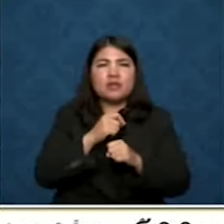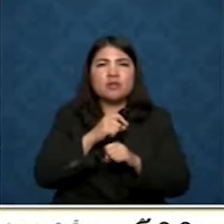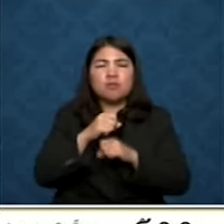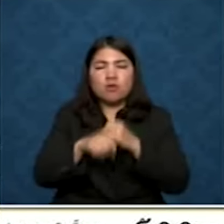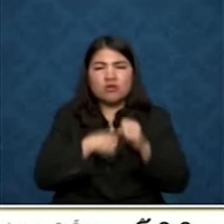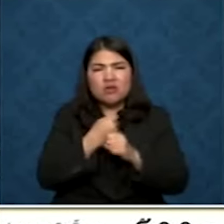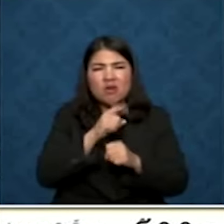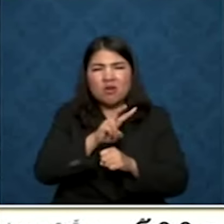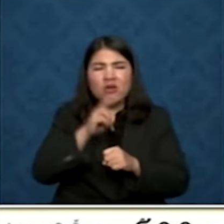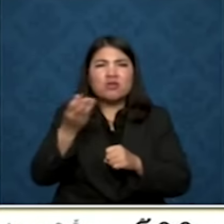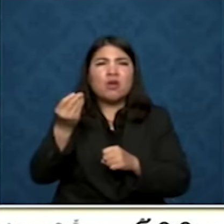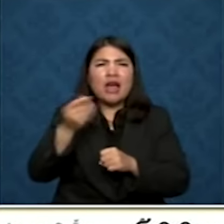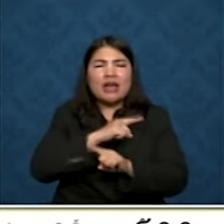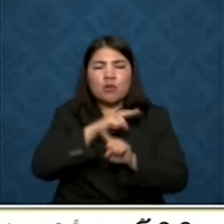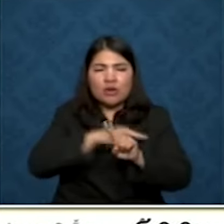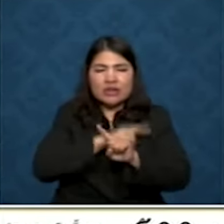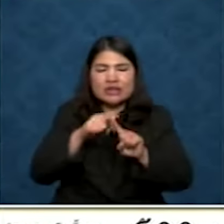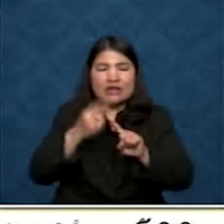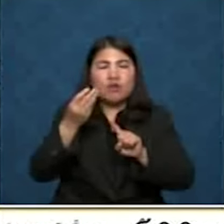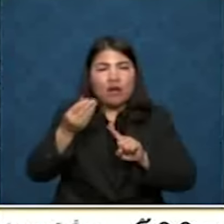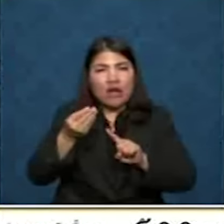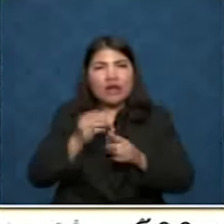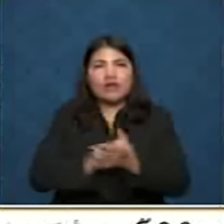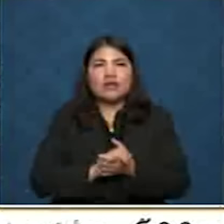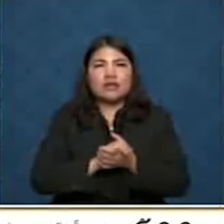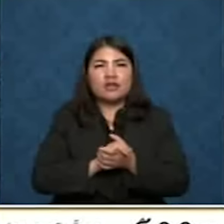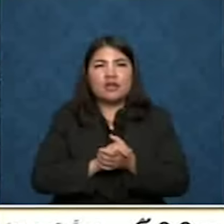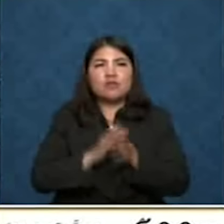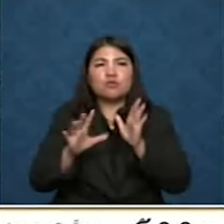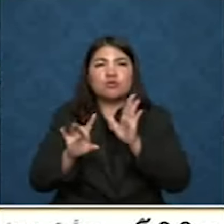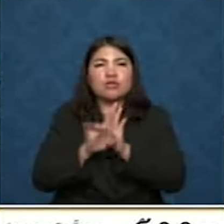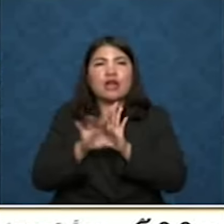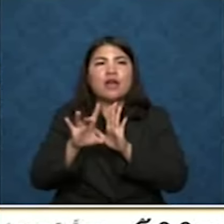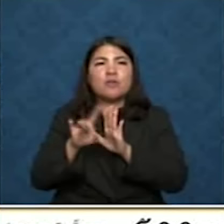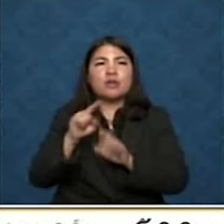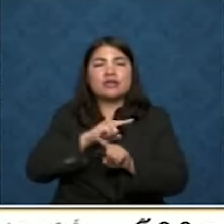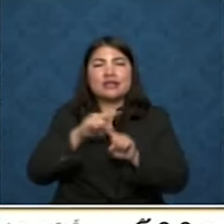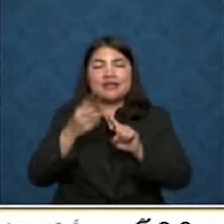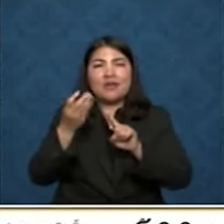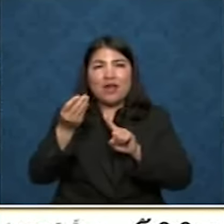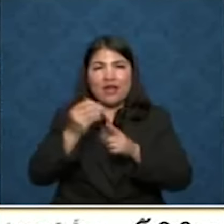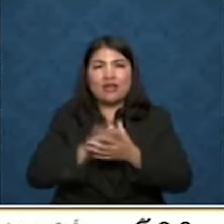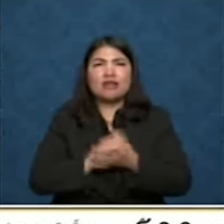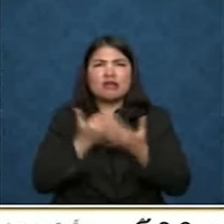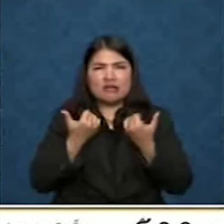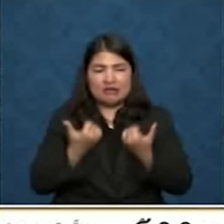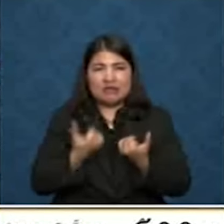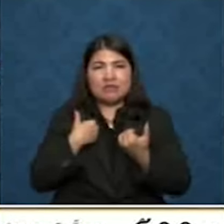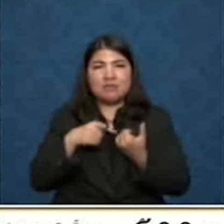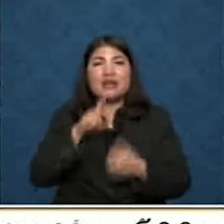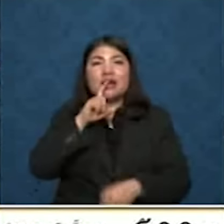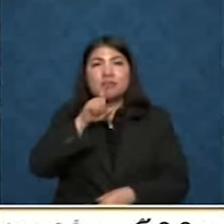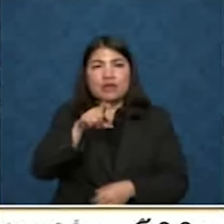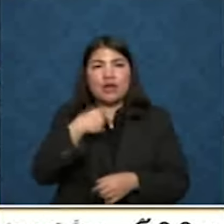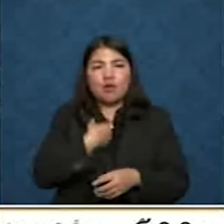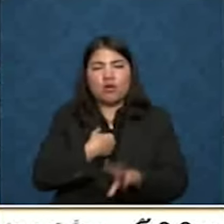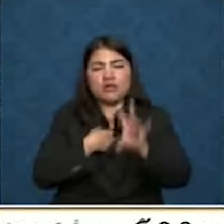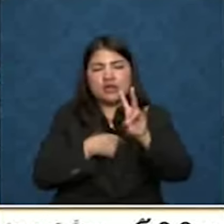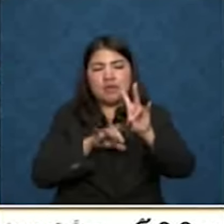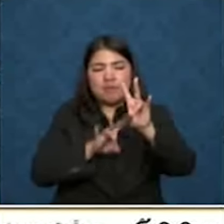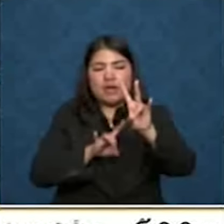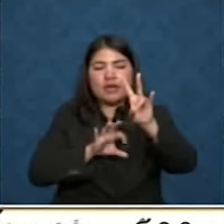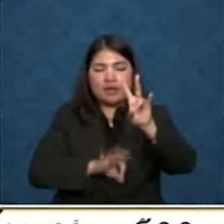เอาลงได้ครับมีเกิดขึ้นเมื่อไหร่แล้วก็สิ้นสุดลงเมื่อไหร่นะนะครับตรงนี้จะเป็นในส่วนคำถามข้อที่ 789เมื่อ